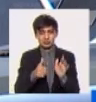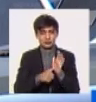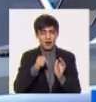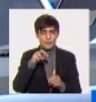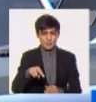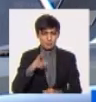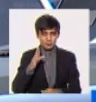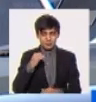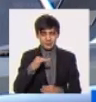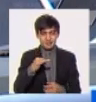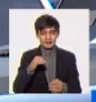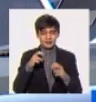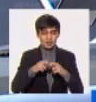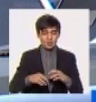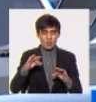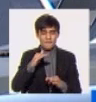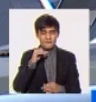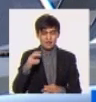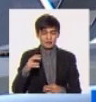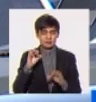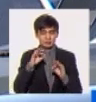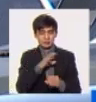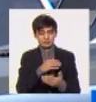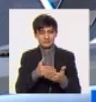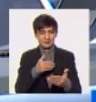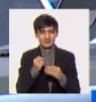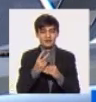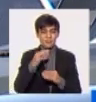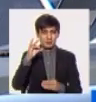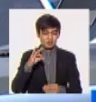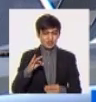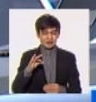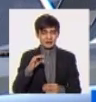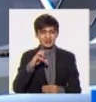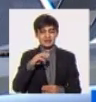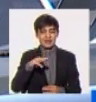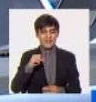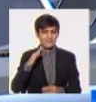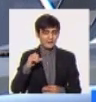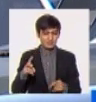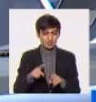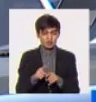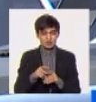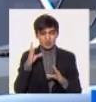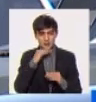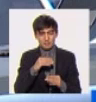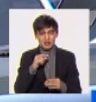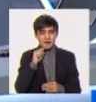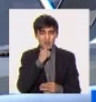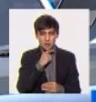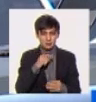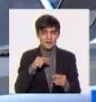апреля. Финрегуляторы пояснили, что утвержденная ранее 12-процентная ставка может оказать ограничивающий эффект